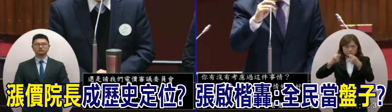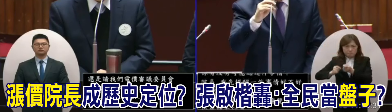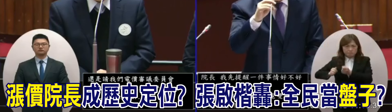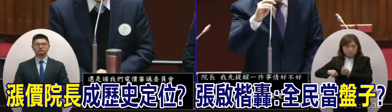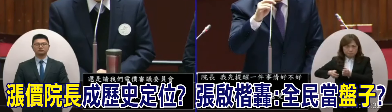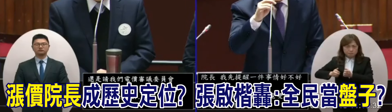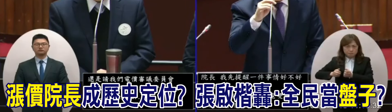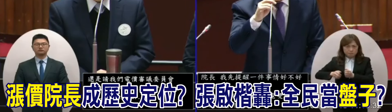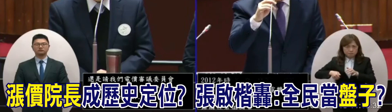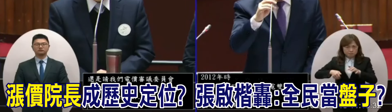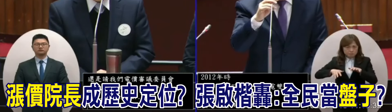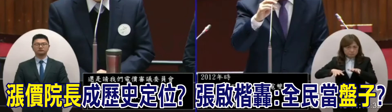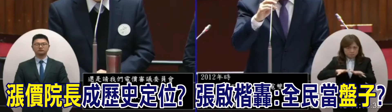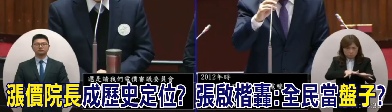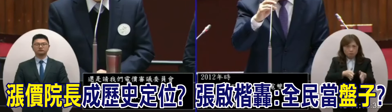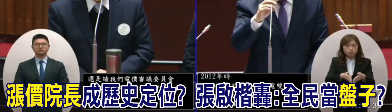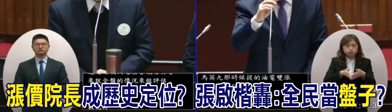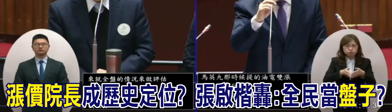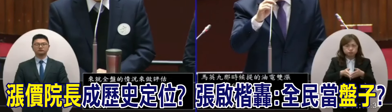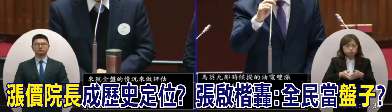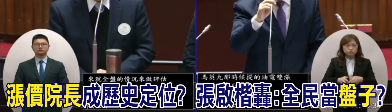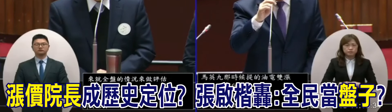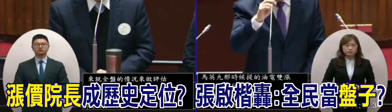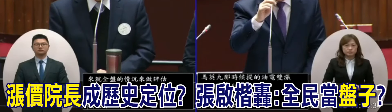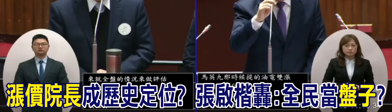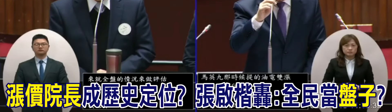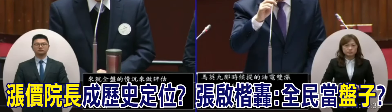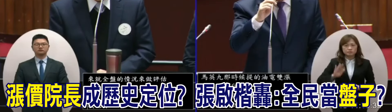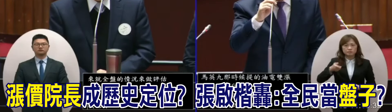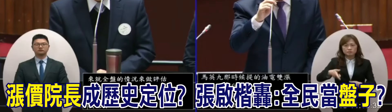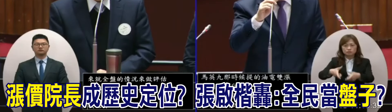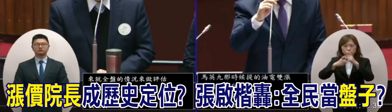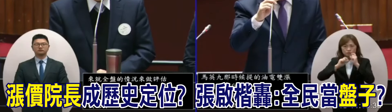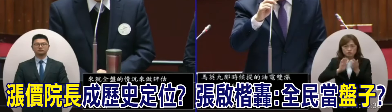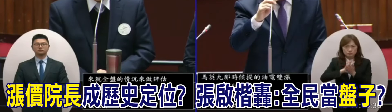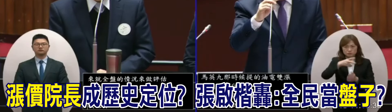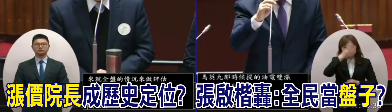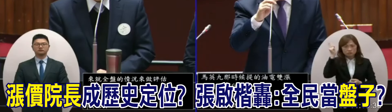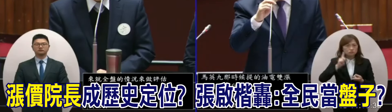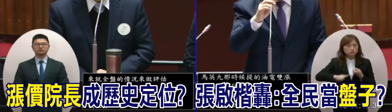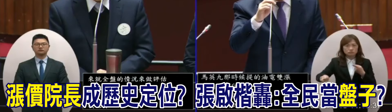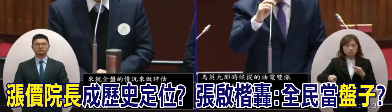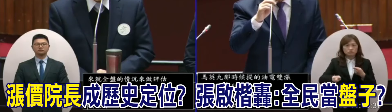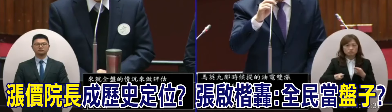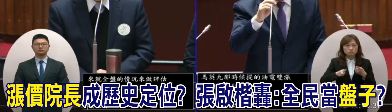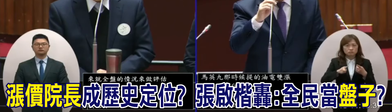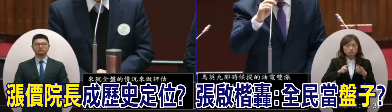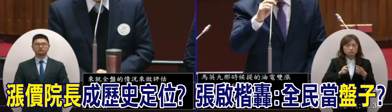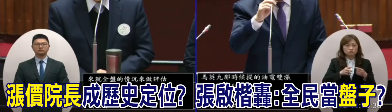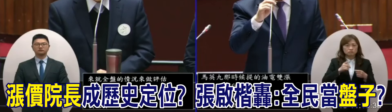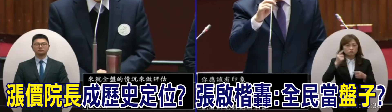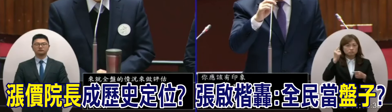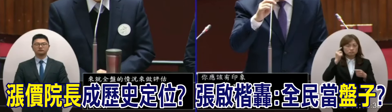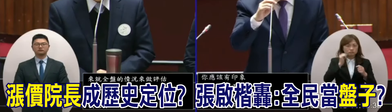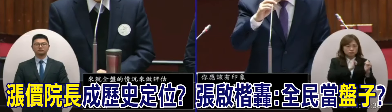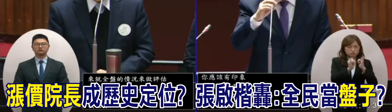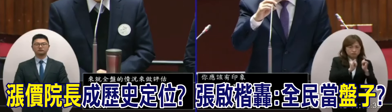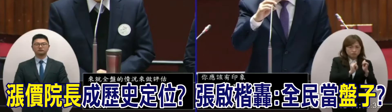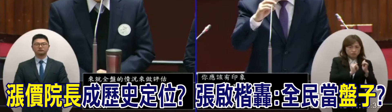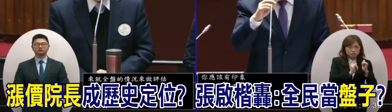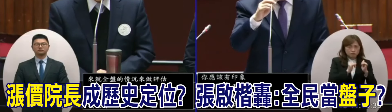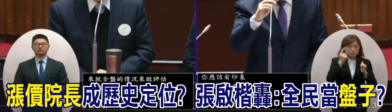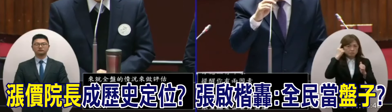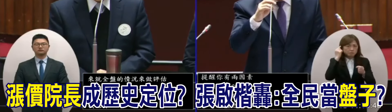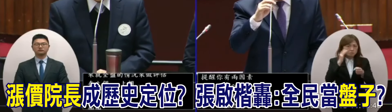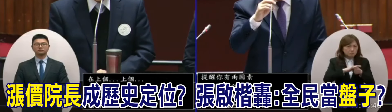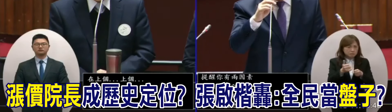更要提醒你。马英九从非洲回来以后，他发现完全不对了，不止民调掉到13%，他上他是有做了